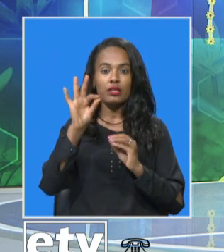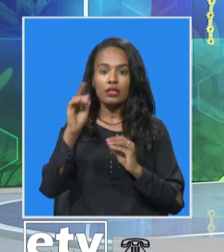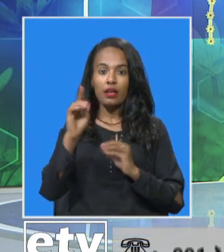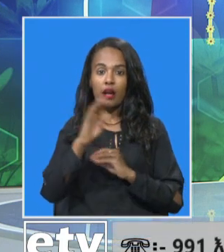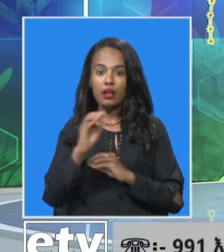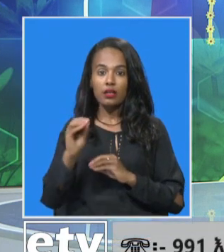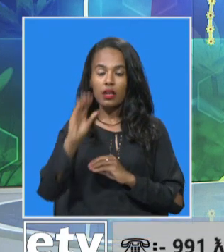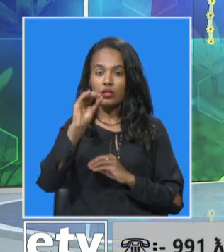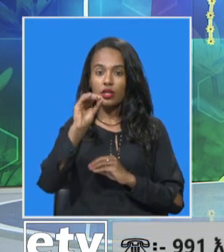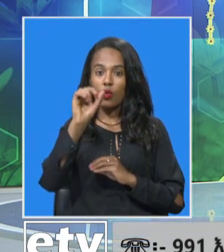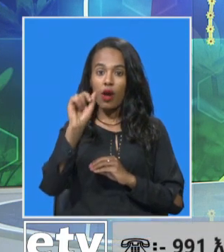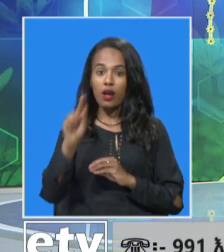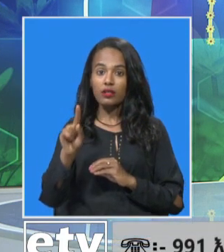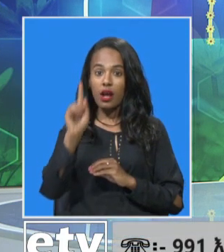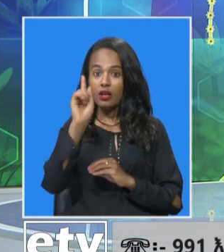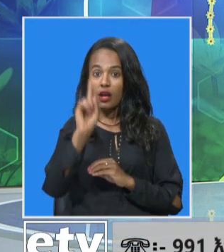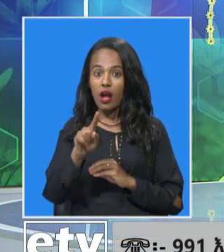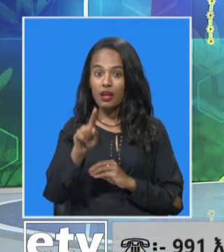እና